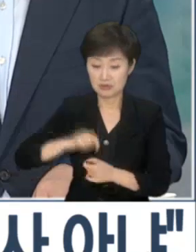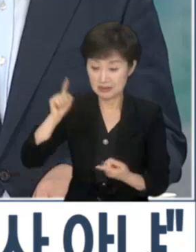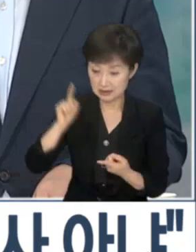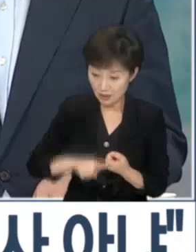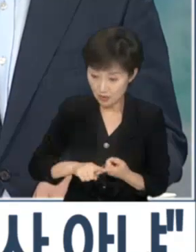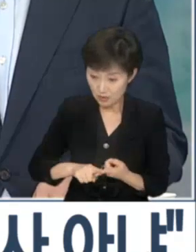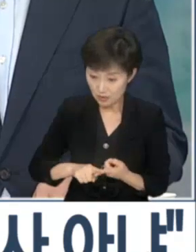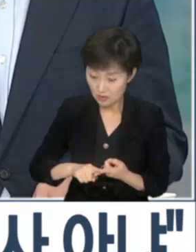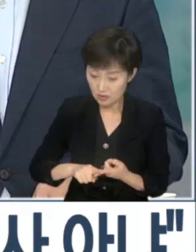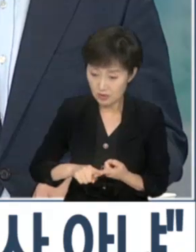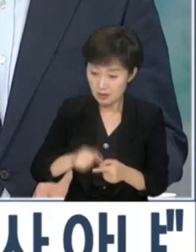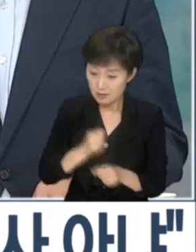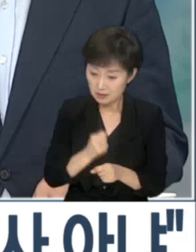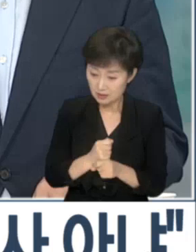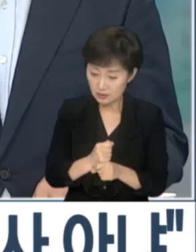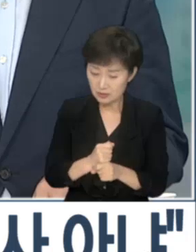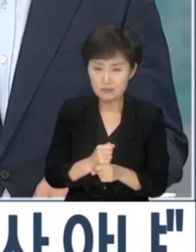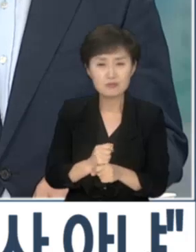말씀하셨는데